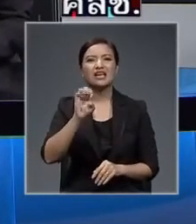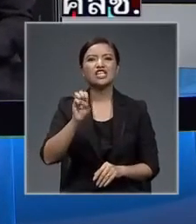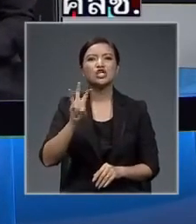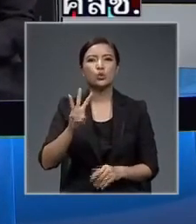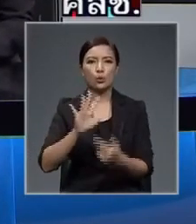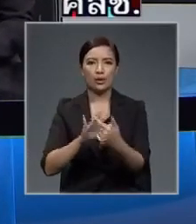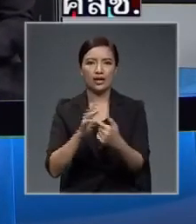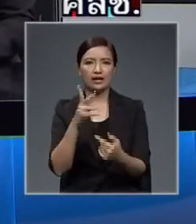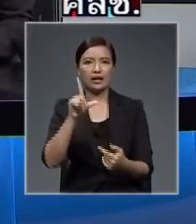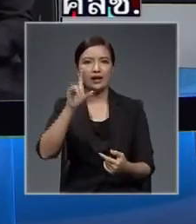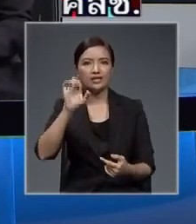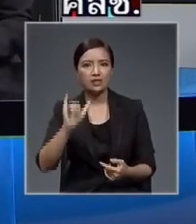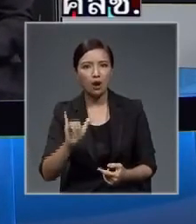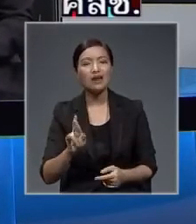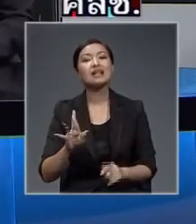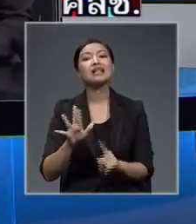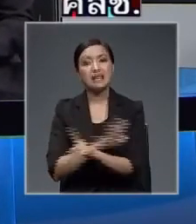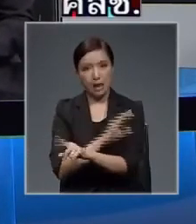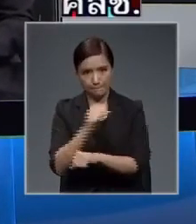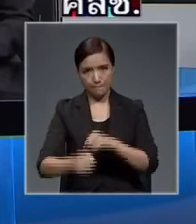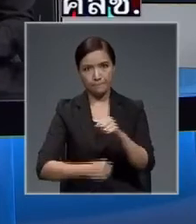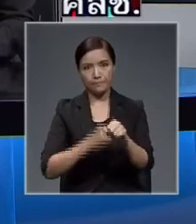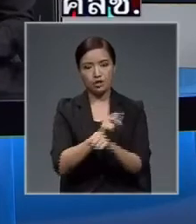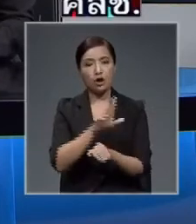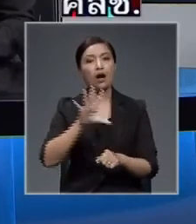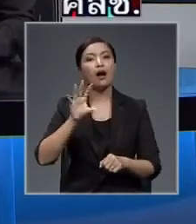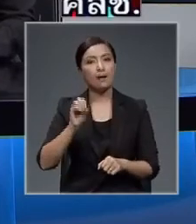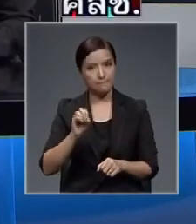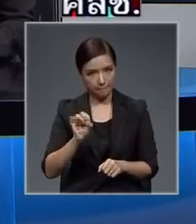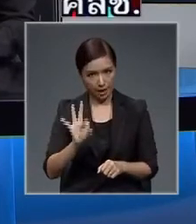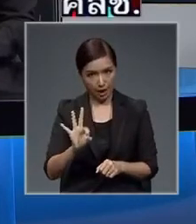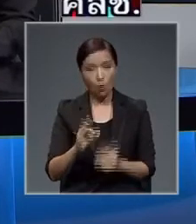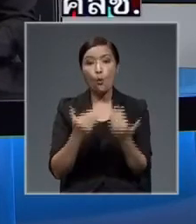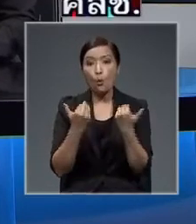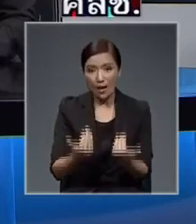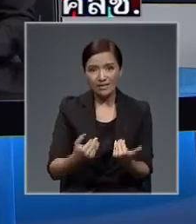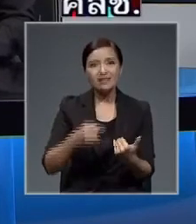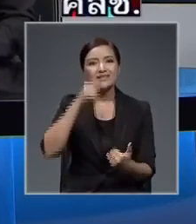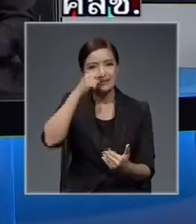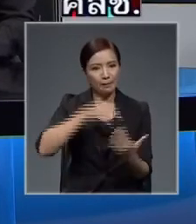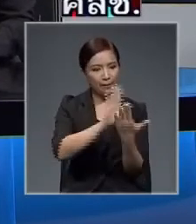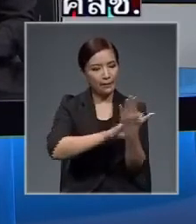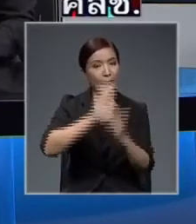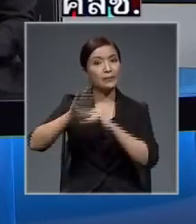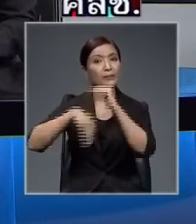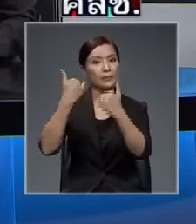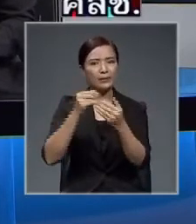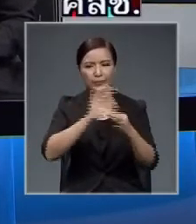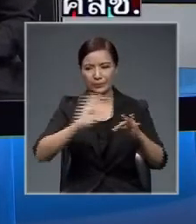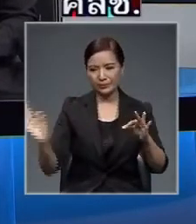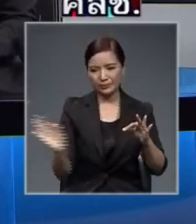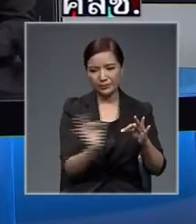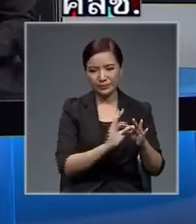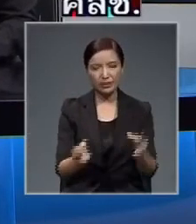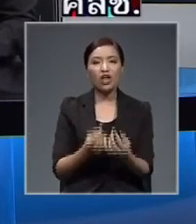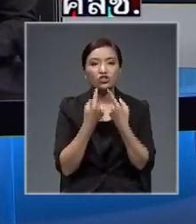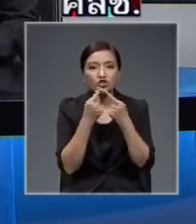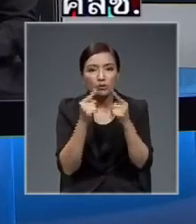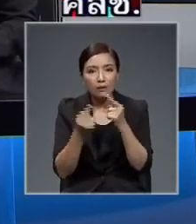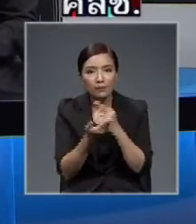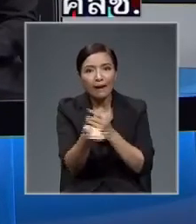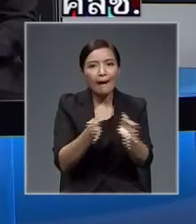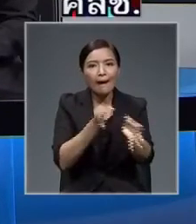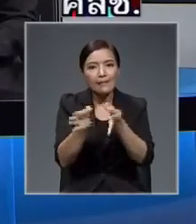ราช2559ก็หวังว่าวันนี้เนื้อหาสาระที่เราได้จากรายการเดินหน้าประเทศไทยน่าจะทำให้ใครหลายๆคนที่ตอนนี้อาจจะ